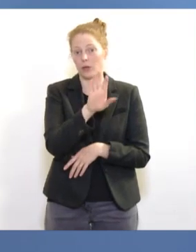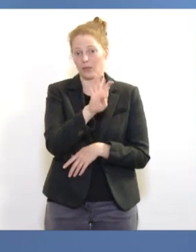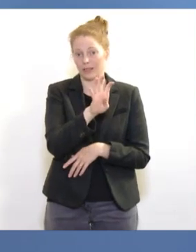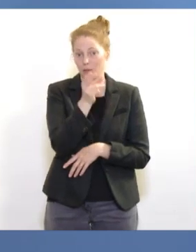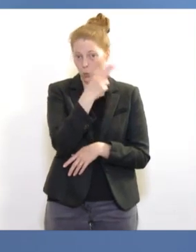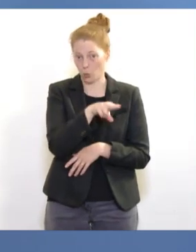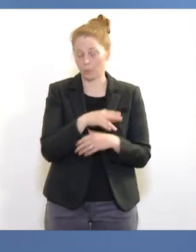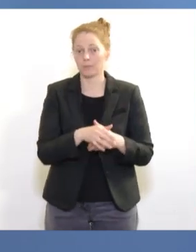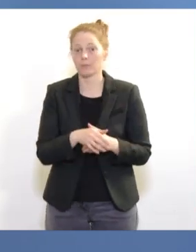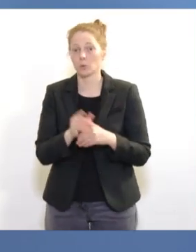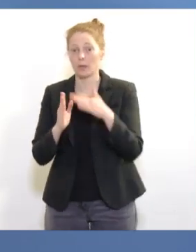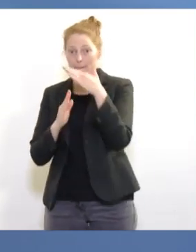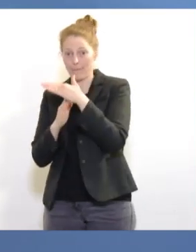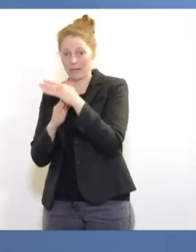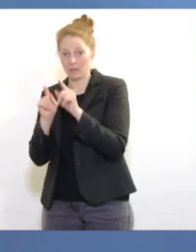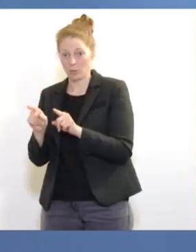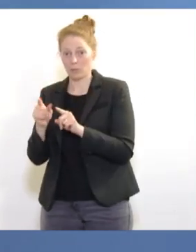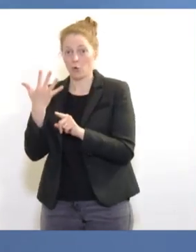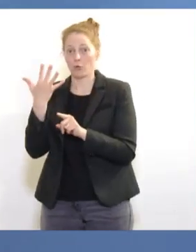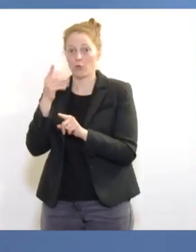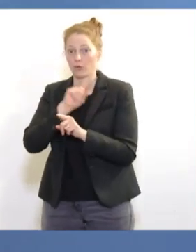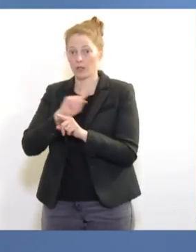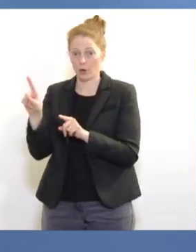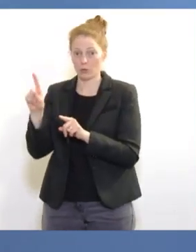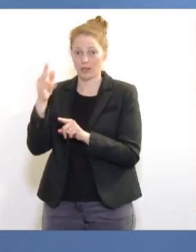2.142 Euro und Maximum